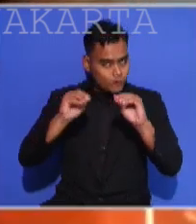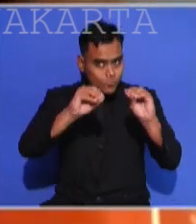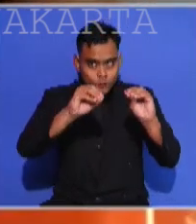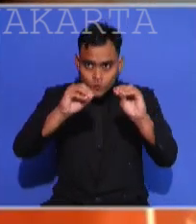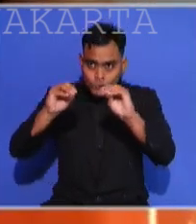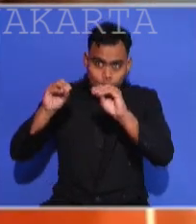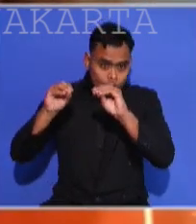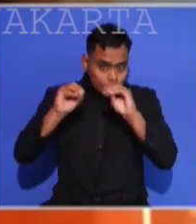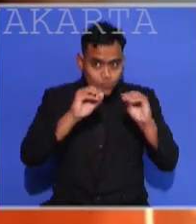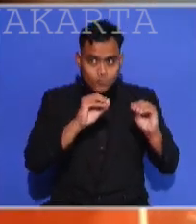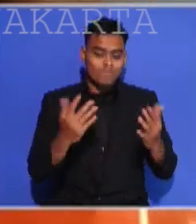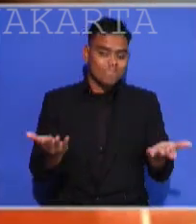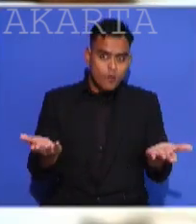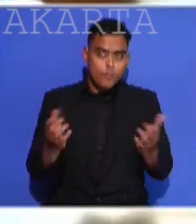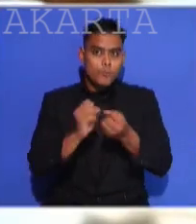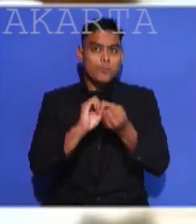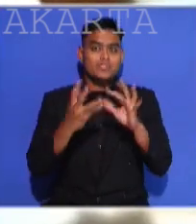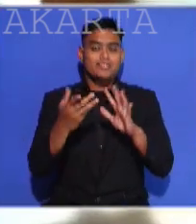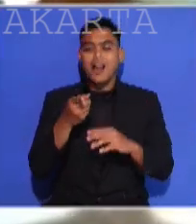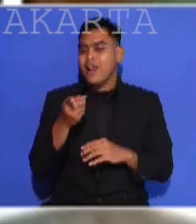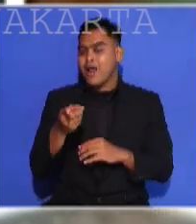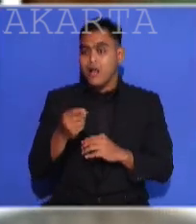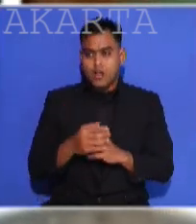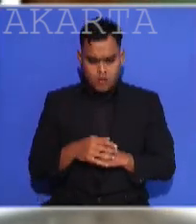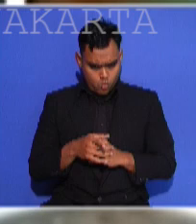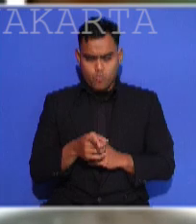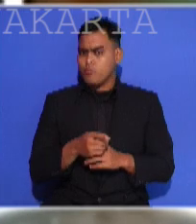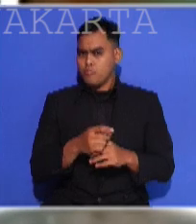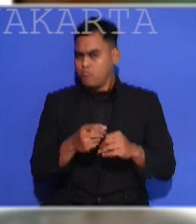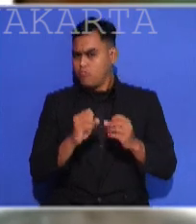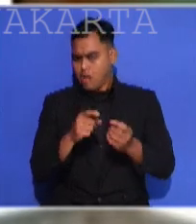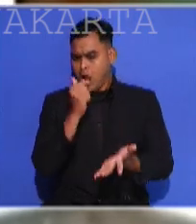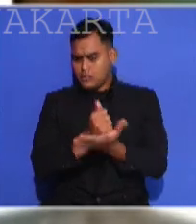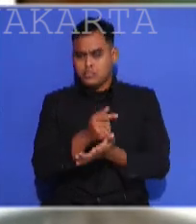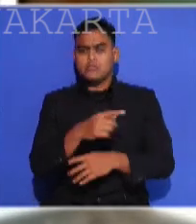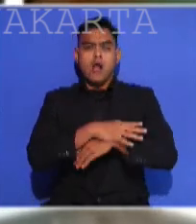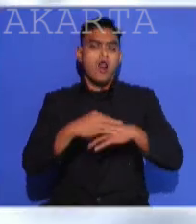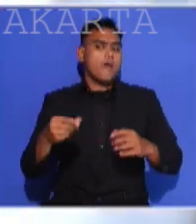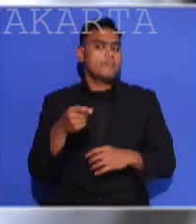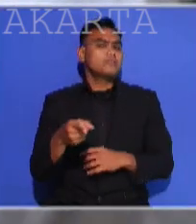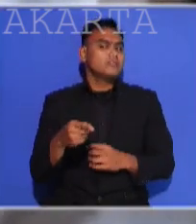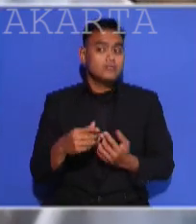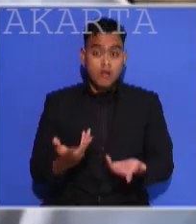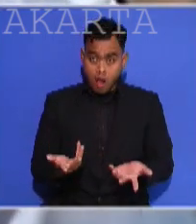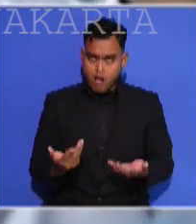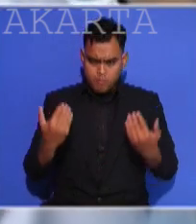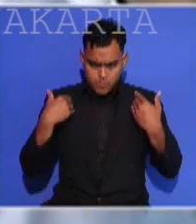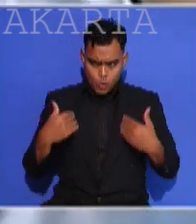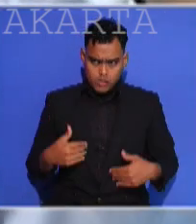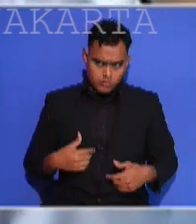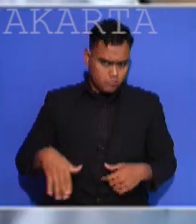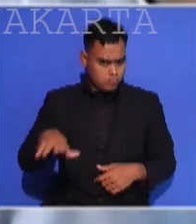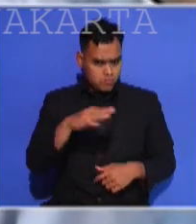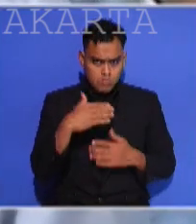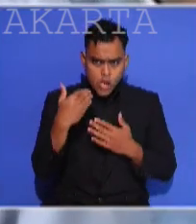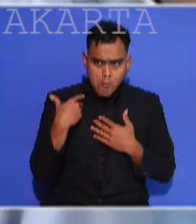alam ekos suanto juga menyoroti bencana alam yang terjadi akibat ulah manusia yang tidak bertanggung jawab seperti ahli fungsi